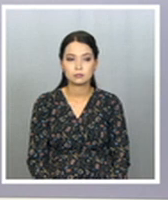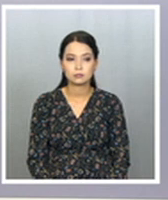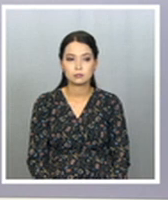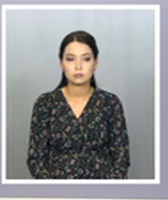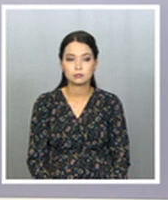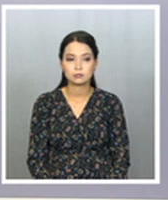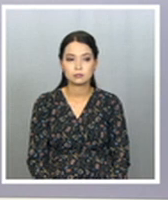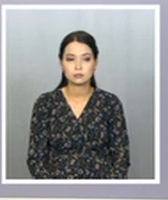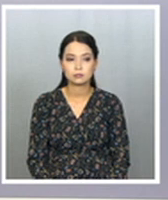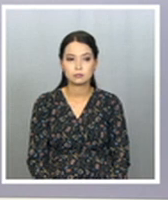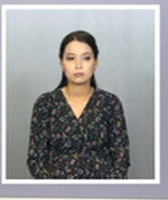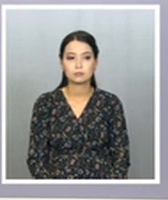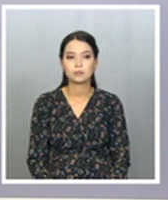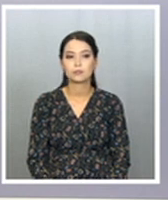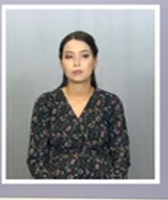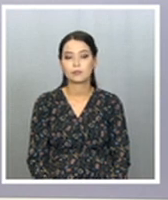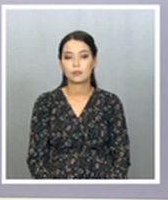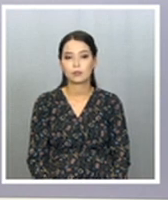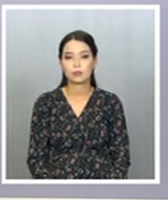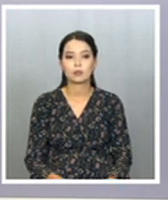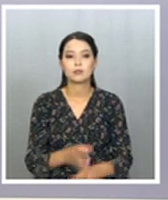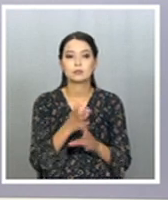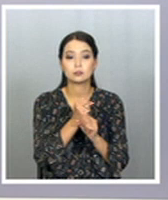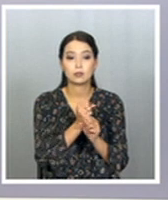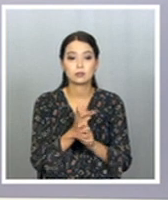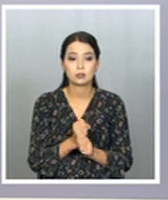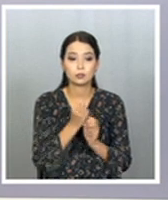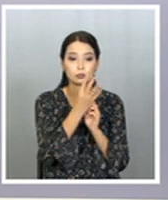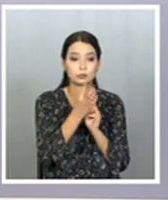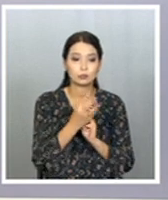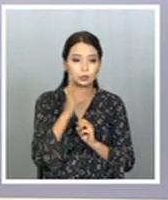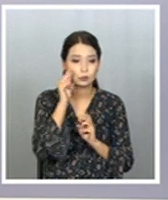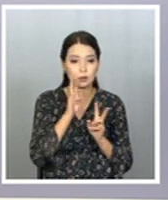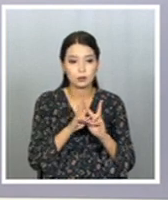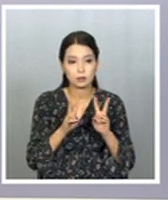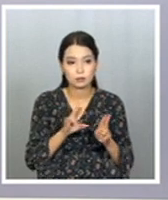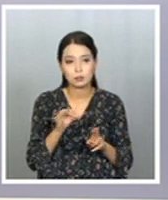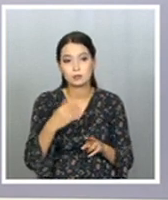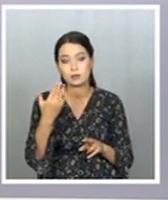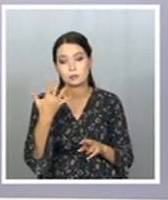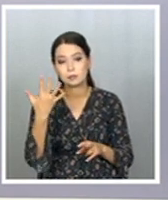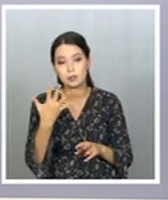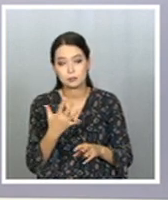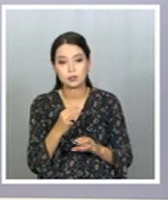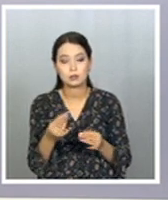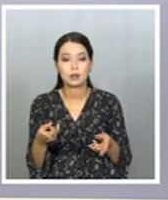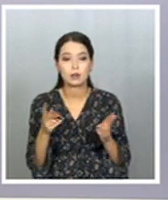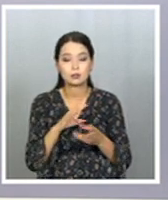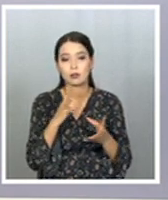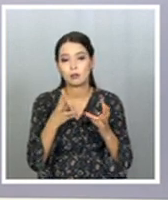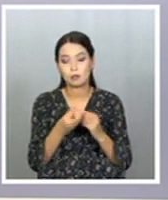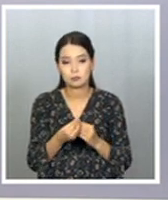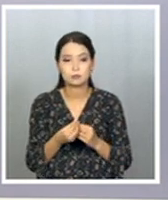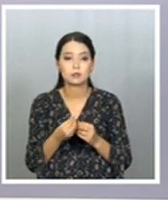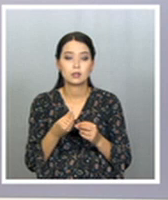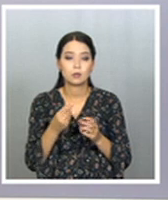факториал қысқарып кетеді. Алымында 4 факториал қалды, оны 5 факториалға көбейтсек, 4 пен 5 факториалдардың көбейтіндісі қалды.